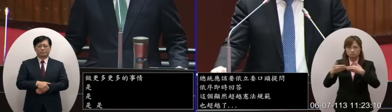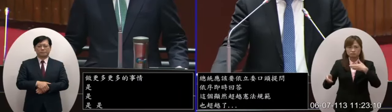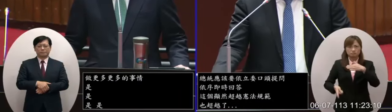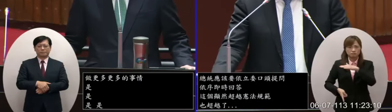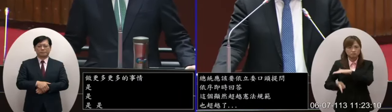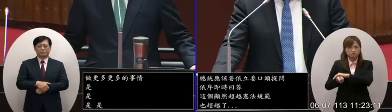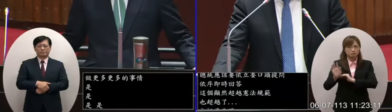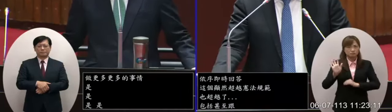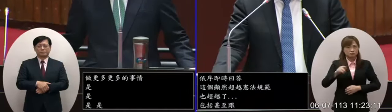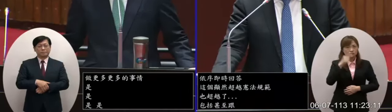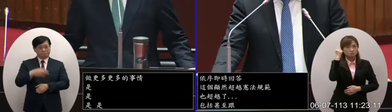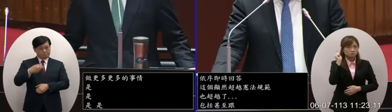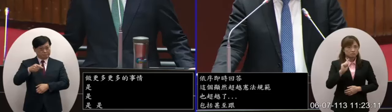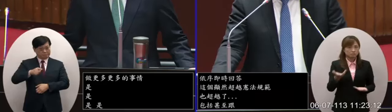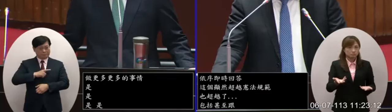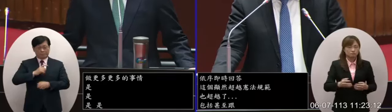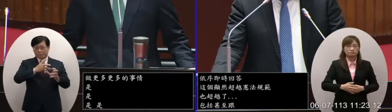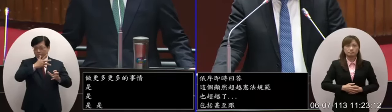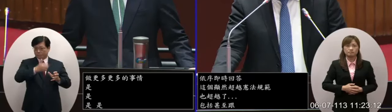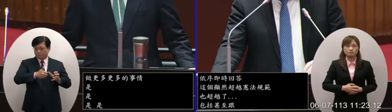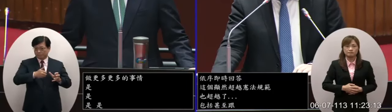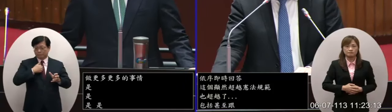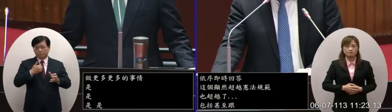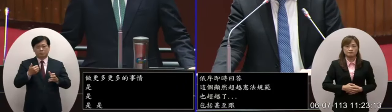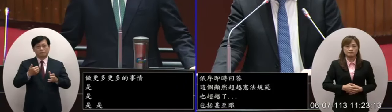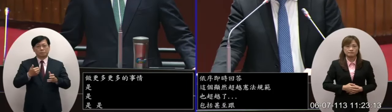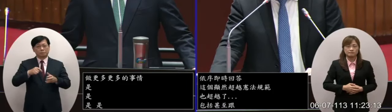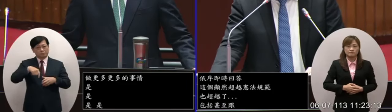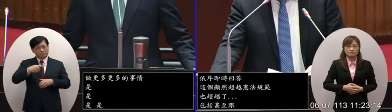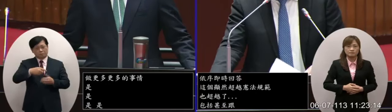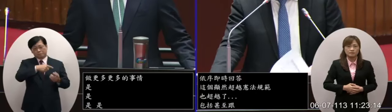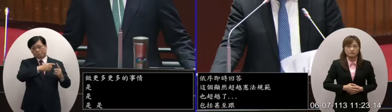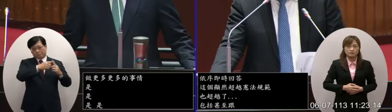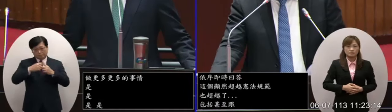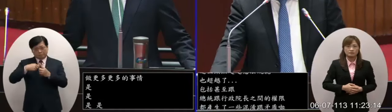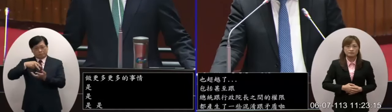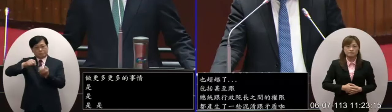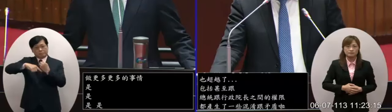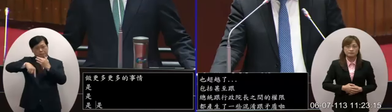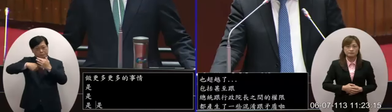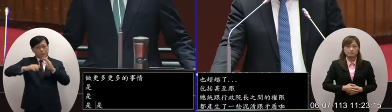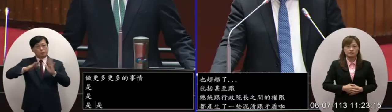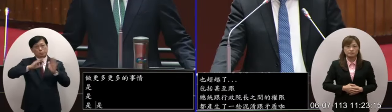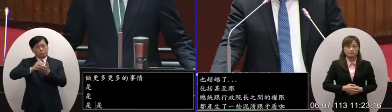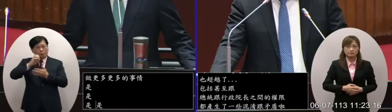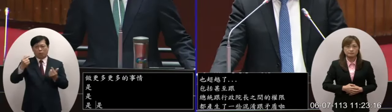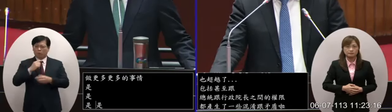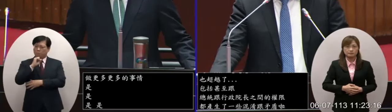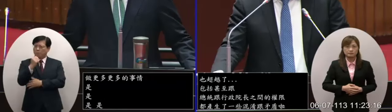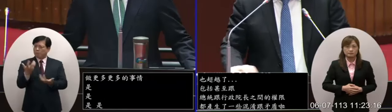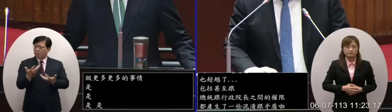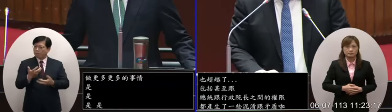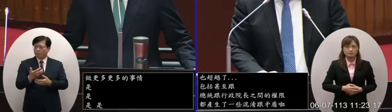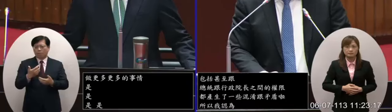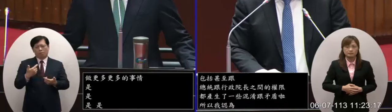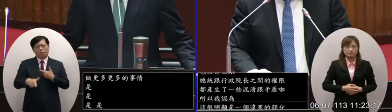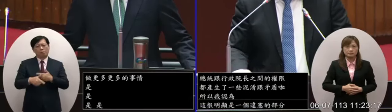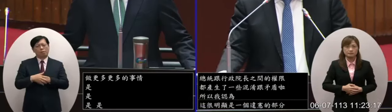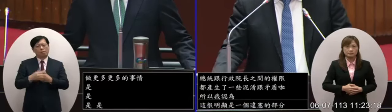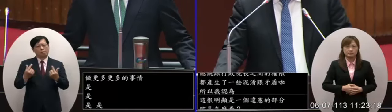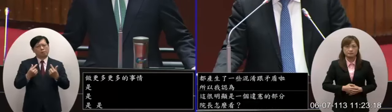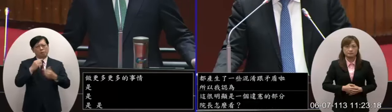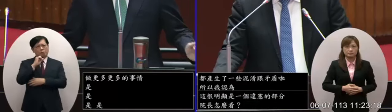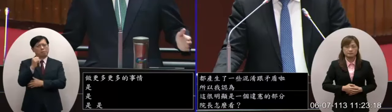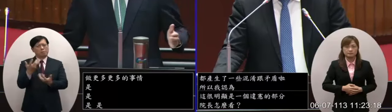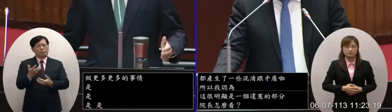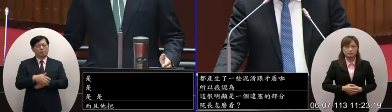院长怎么看待？ 而且他把总统到大院来做国情报告变成一种义务，变成一种义